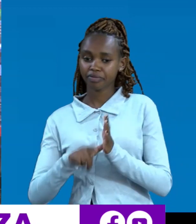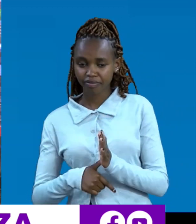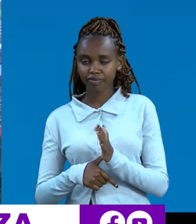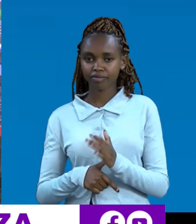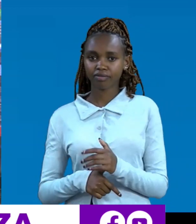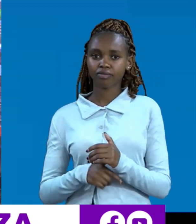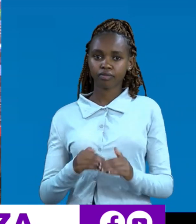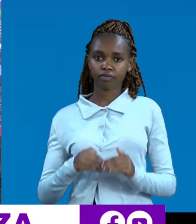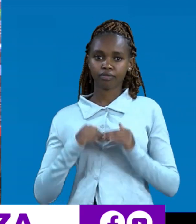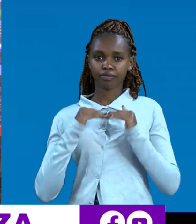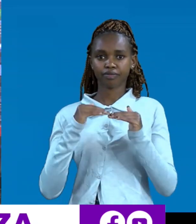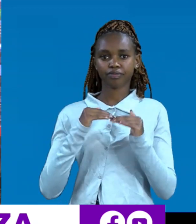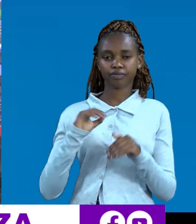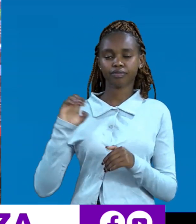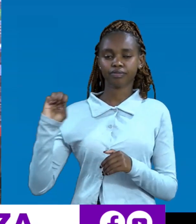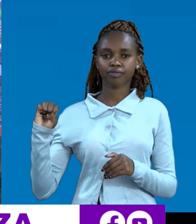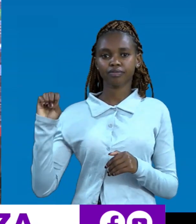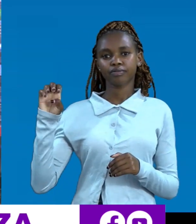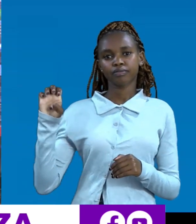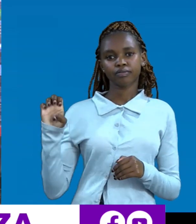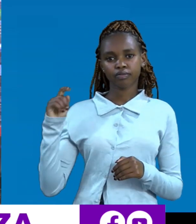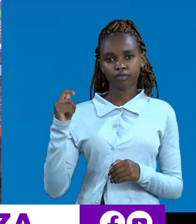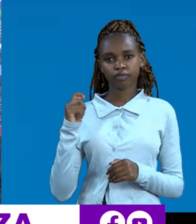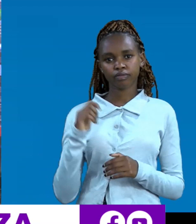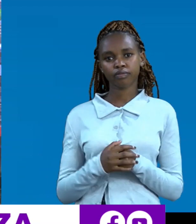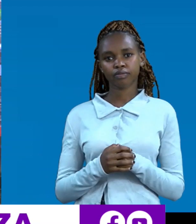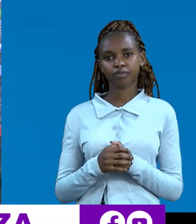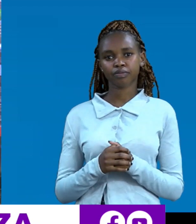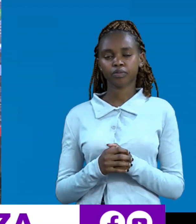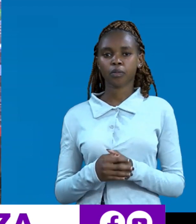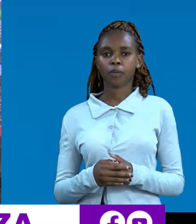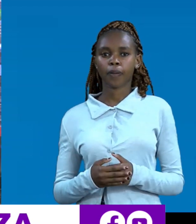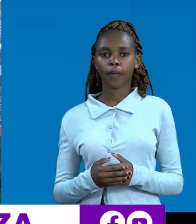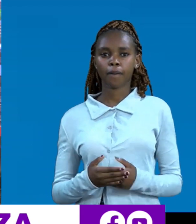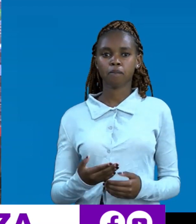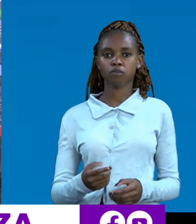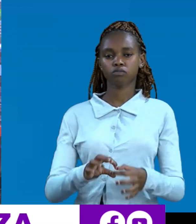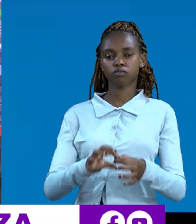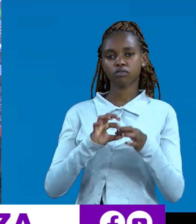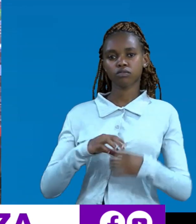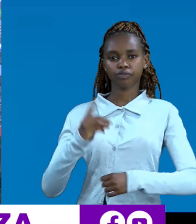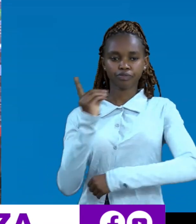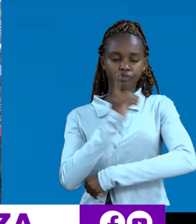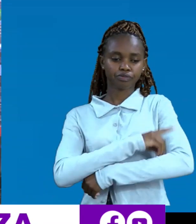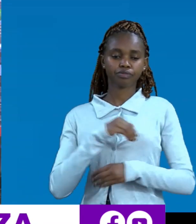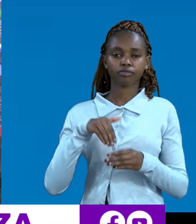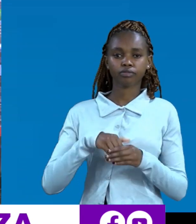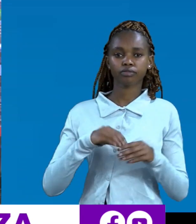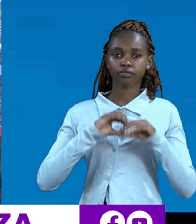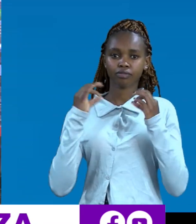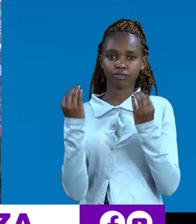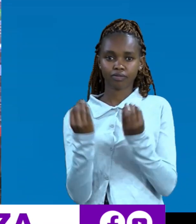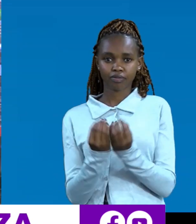ulikuwa na mathematical set. Unajua? Hiyo unajua ilikuwa inaleta difference kwa class. Unapata mtu wako na Oxford